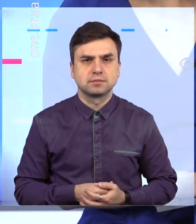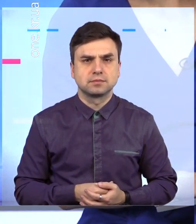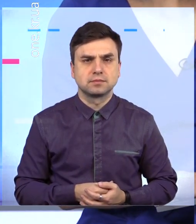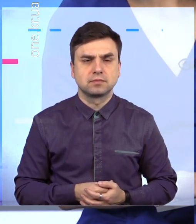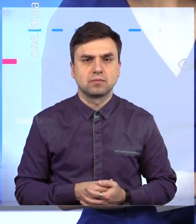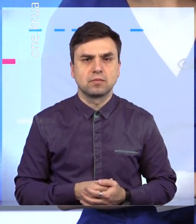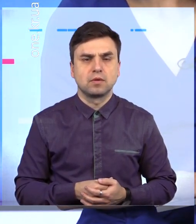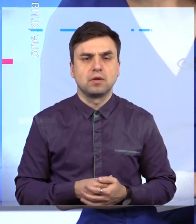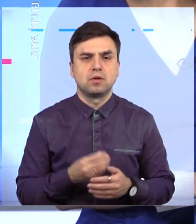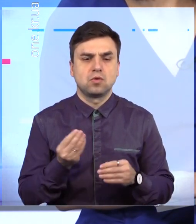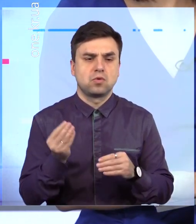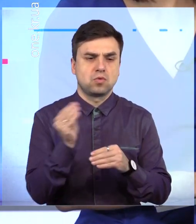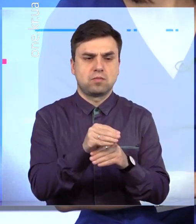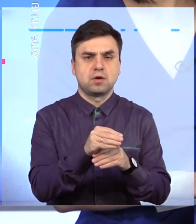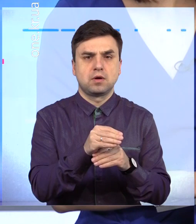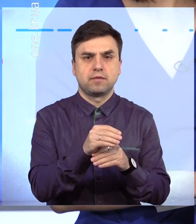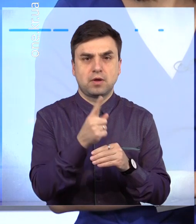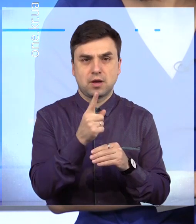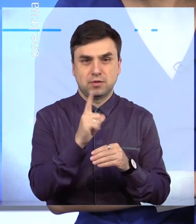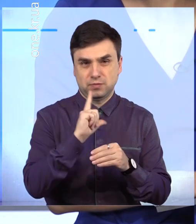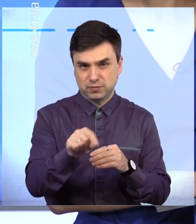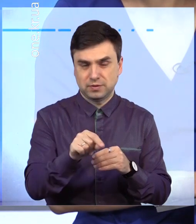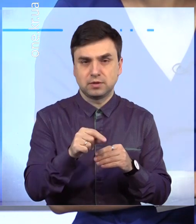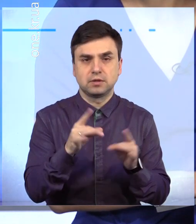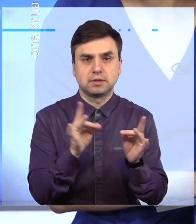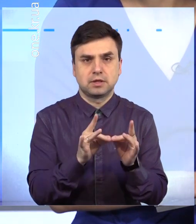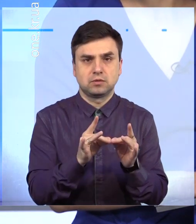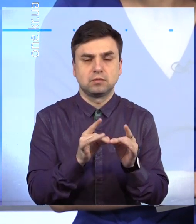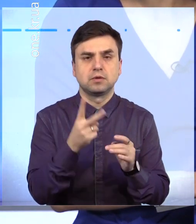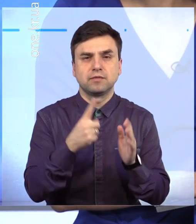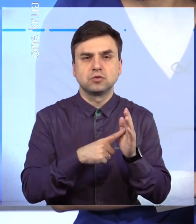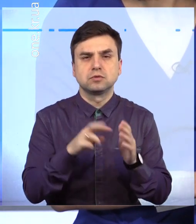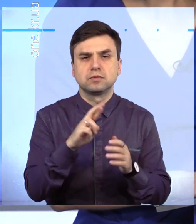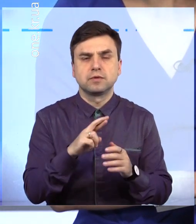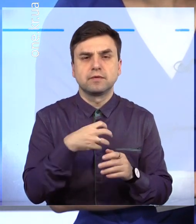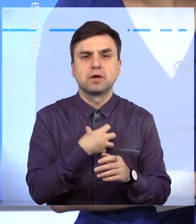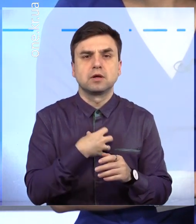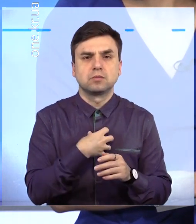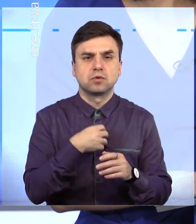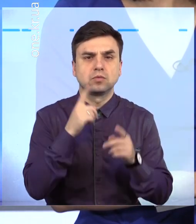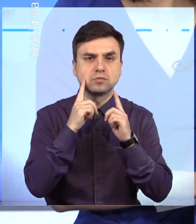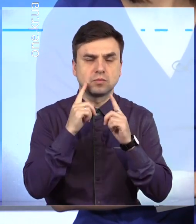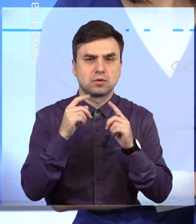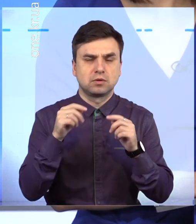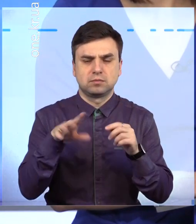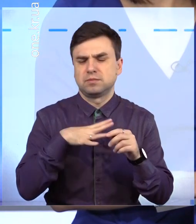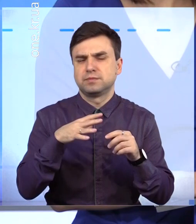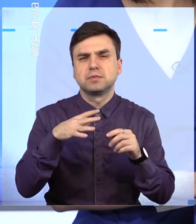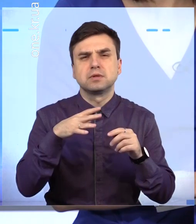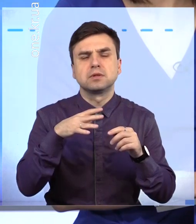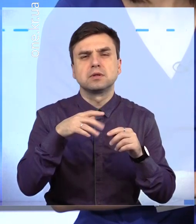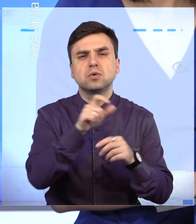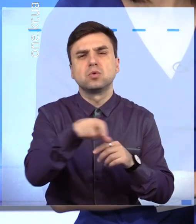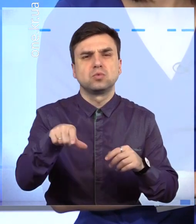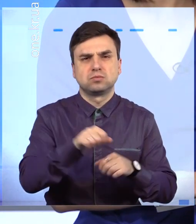Підвищити до 10 гривень за поїздку. 26 січня під стінами Криворізького міськвиконкому біля сотні приватних перевізників зібралися